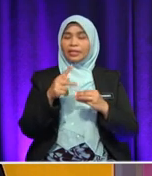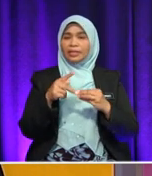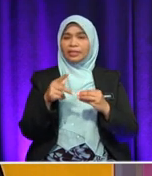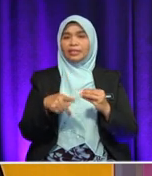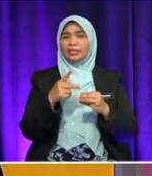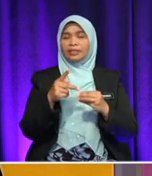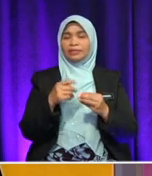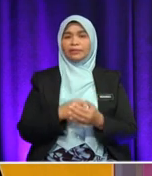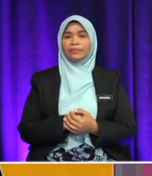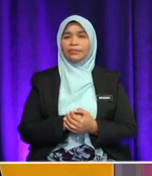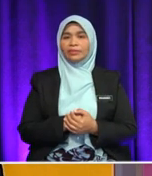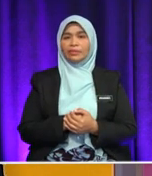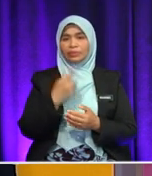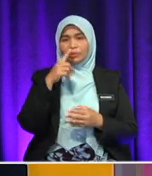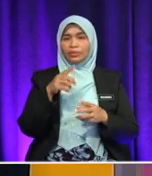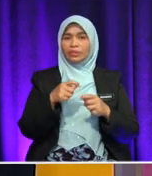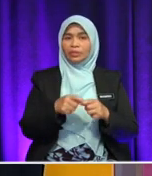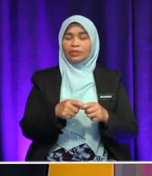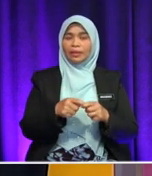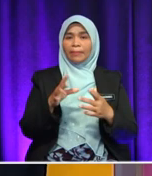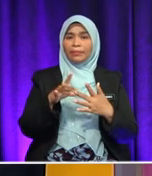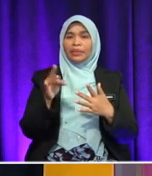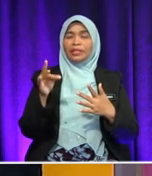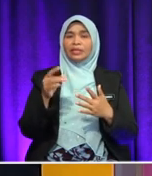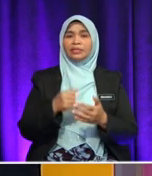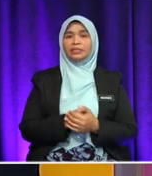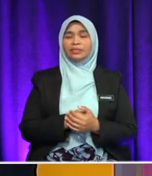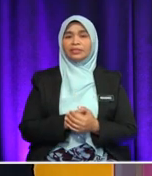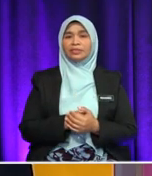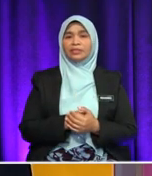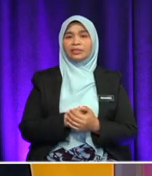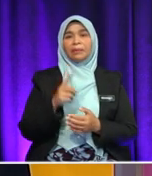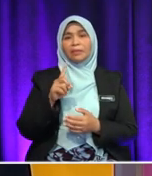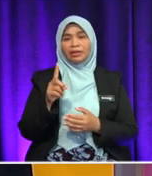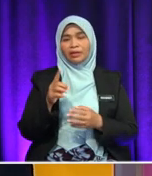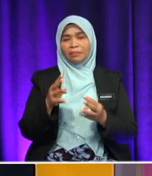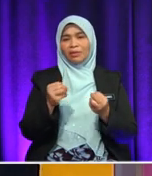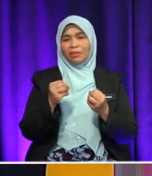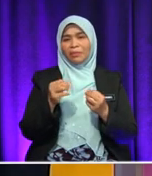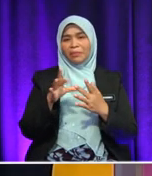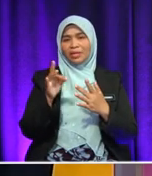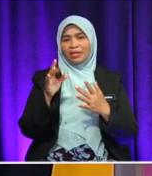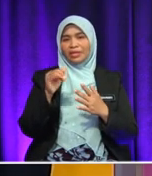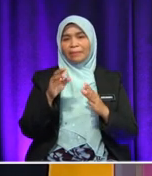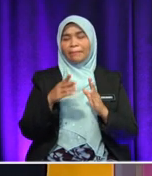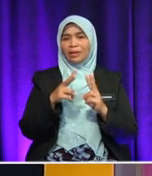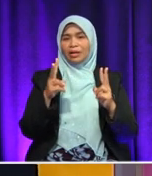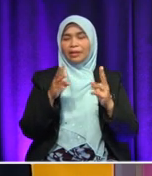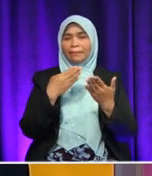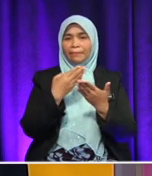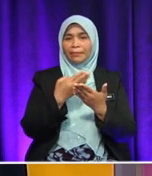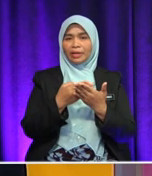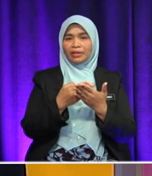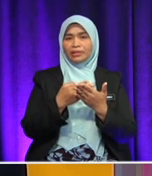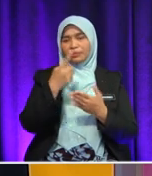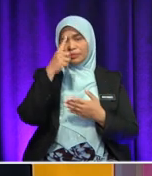Sunnah istikharah ini kita tidak menentukan pilihan kita yaitu menentukan pilihan kita yang mana yang mana yang lebih baik untuk kita contoh kita lihat